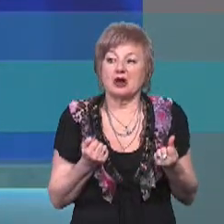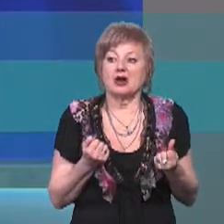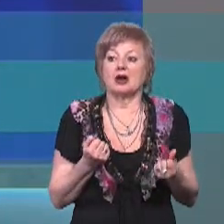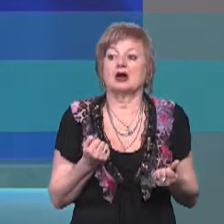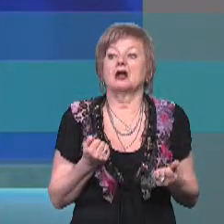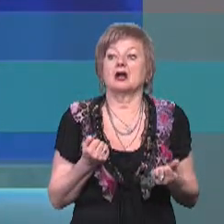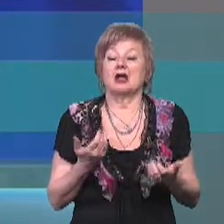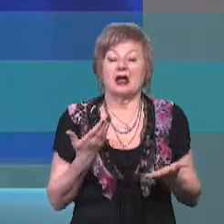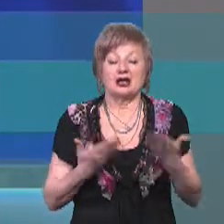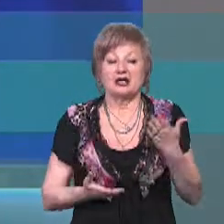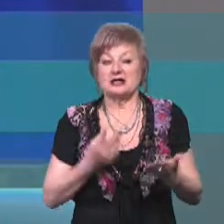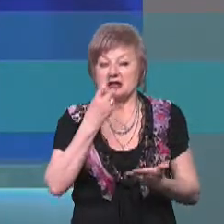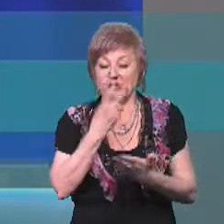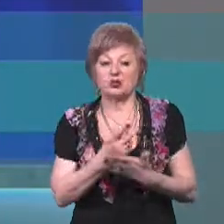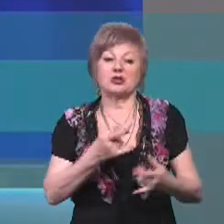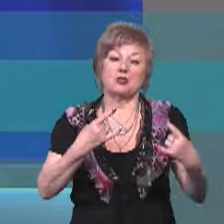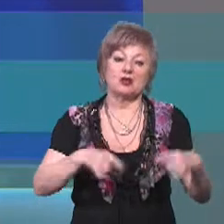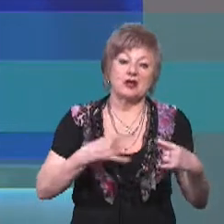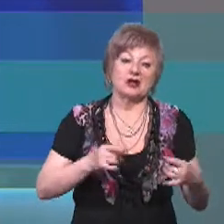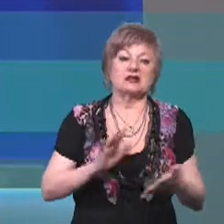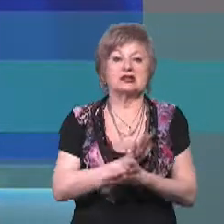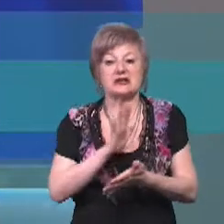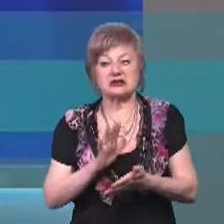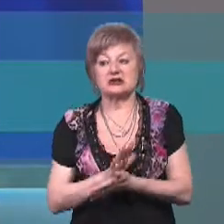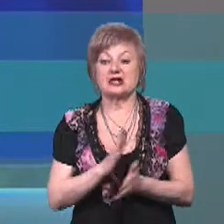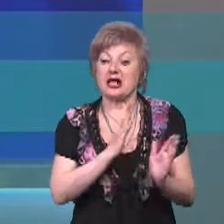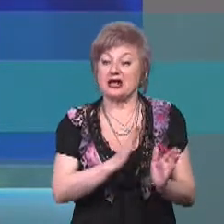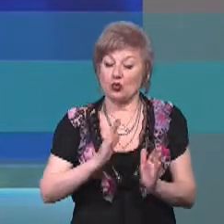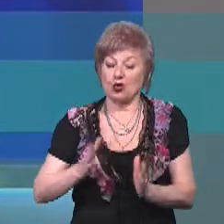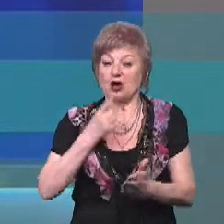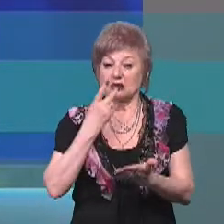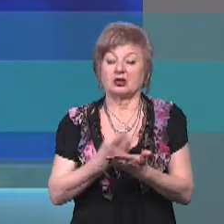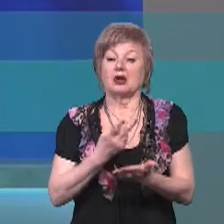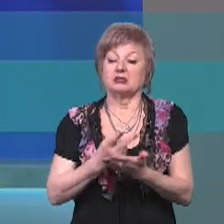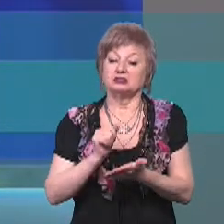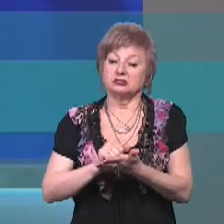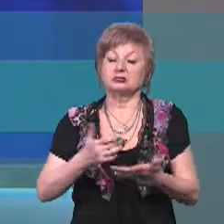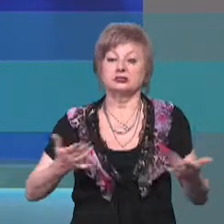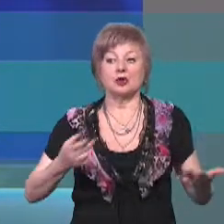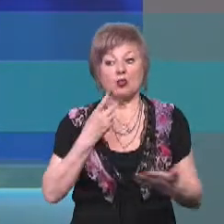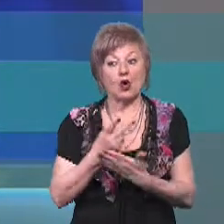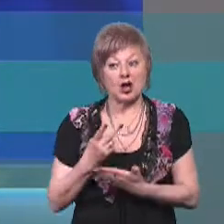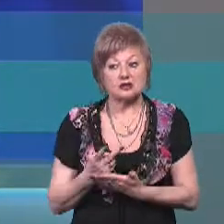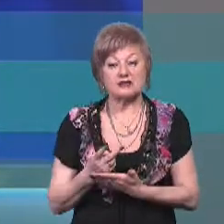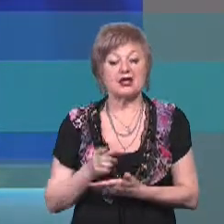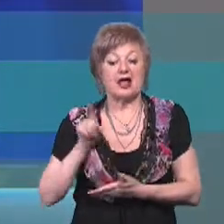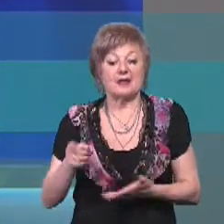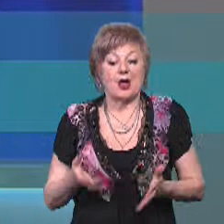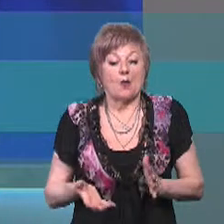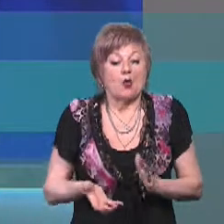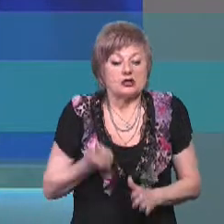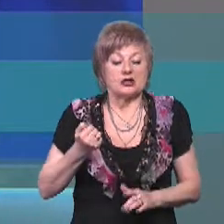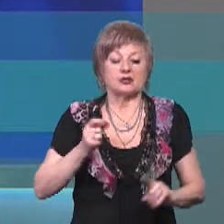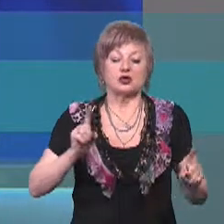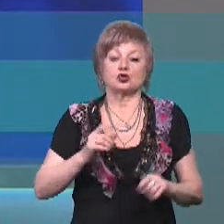висвітлюється в ЗМІ, це висвітлюється в ЗМІ регулярно, то та підтримка, яка є